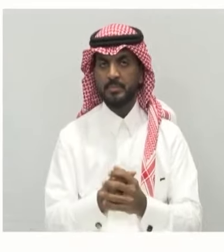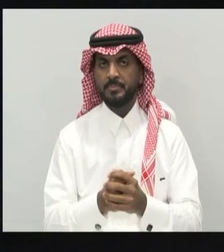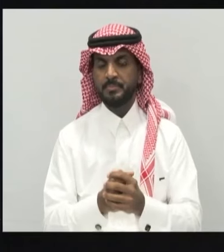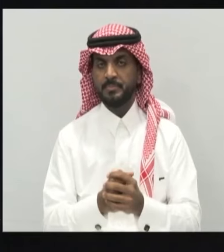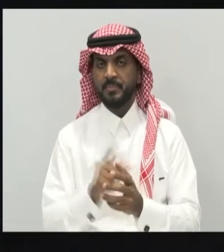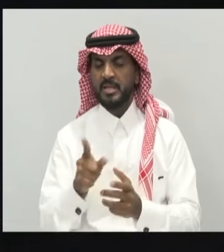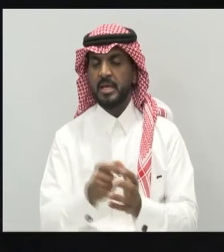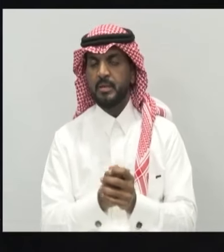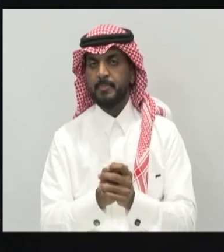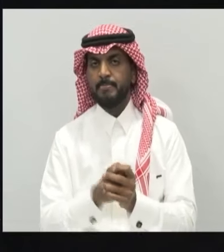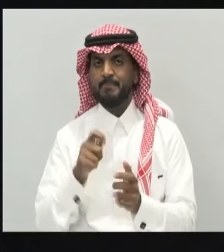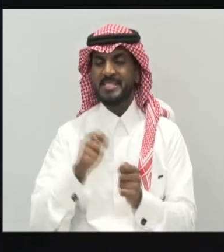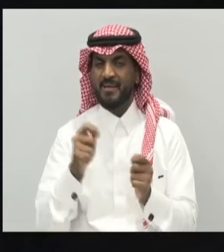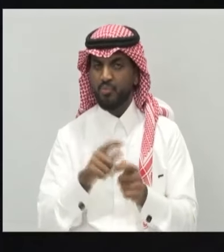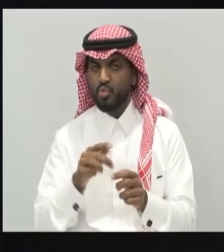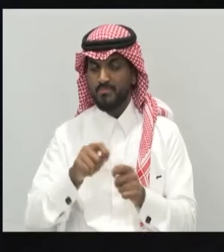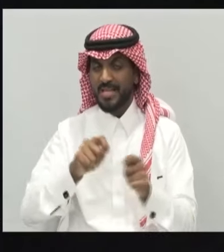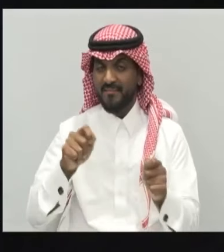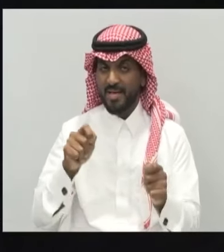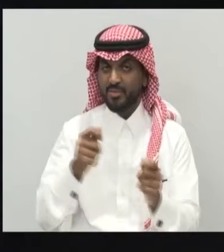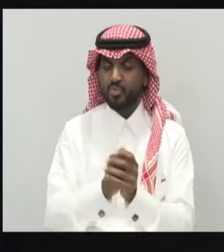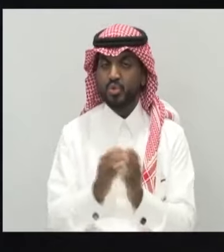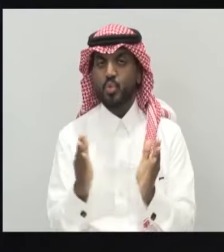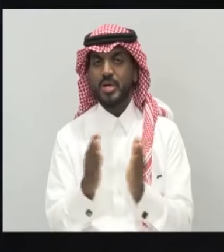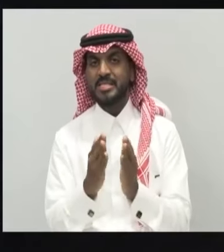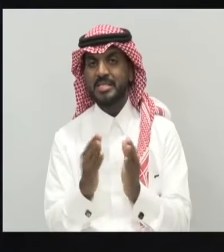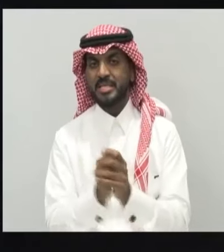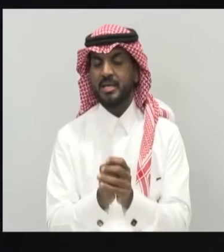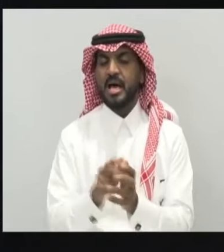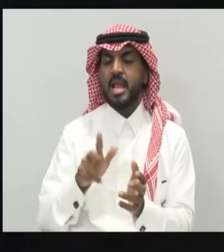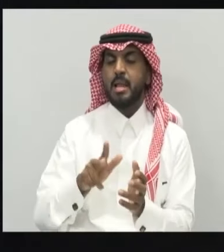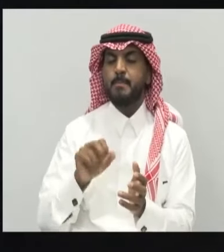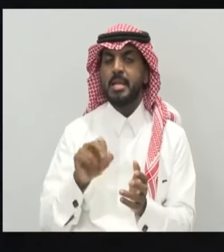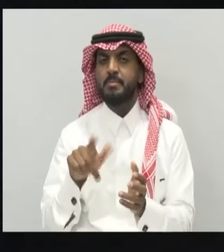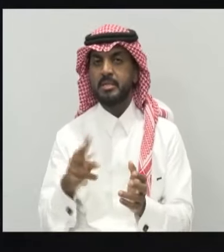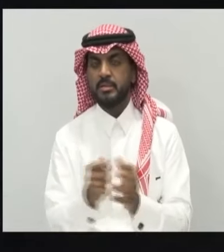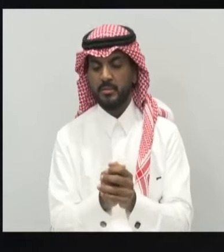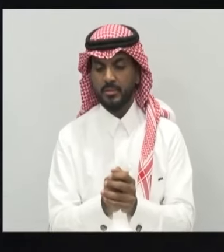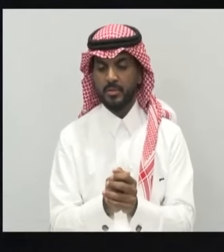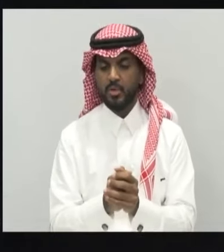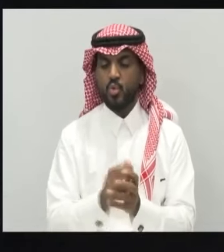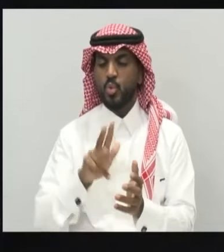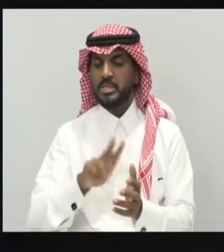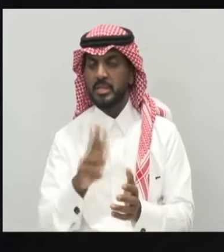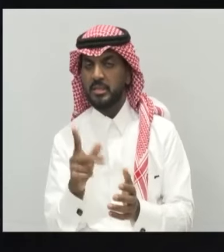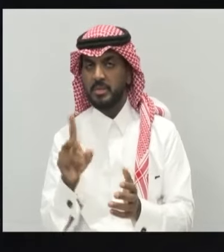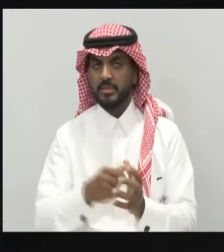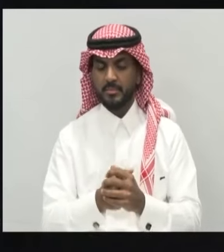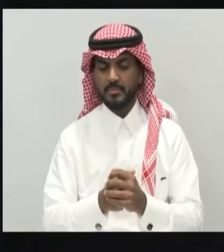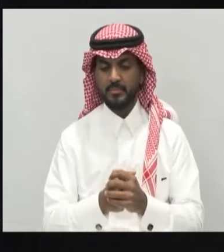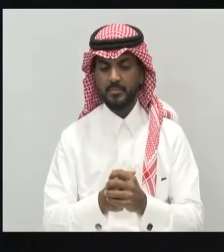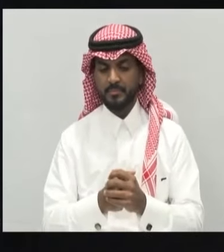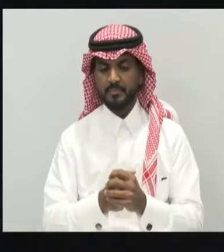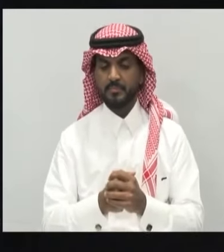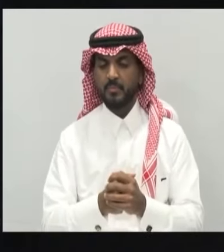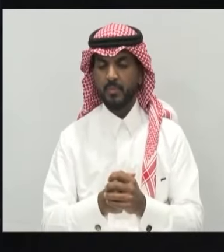ابطال المسافات القصيره والصغيره نستخدم معها المليمتر والسنتيمتر بارك الله فيكم